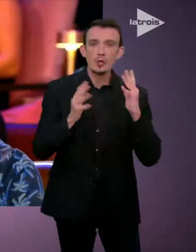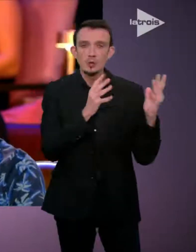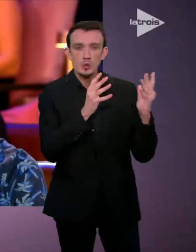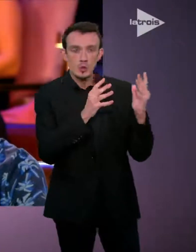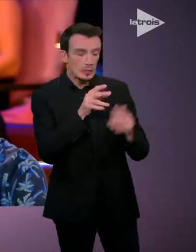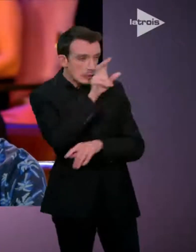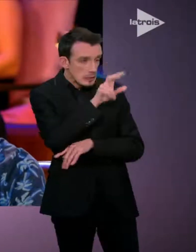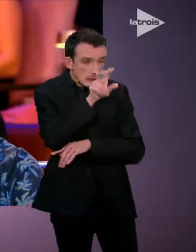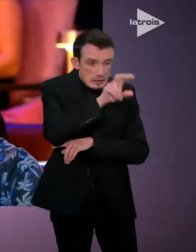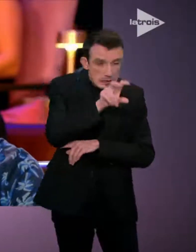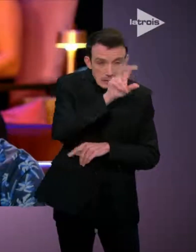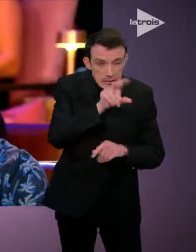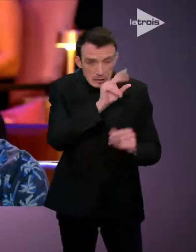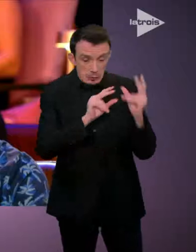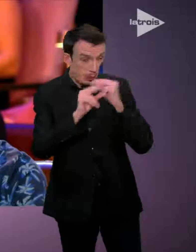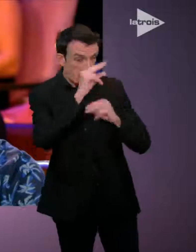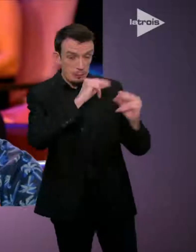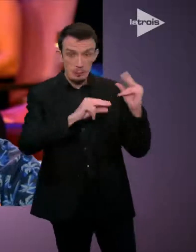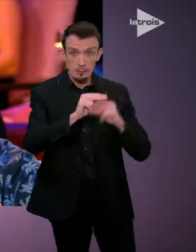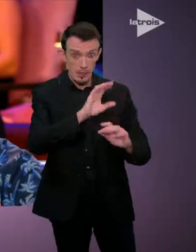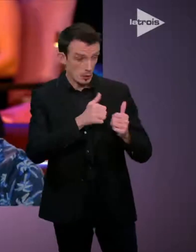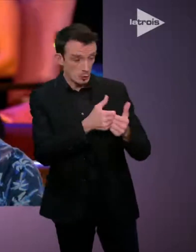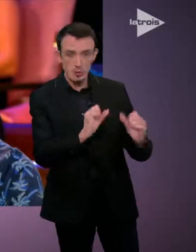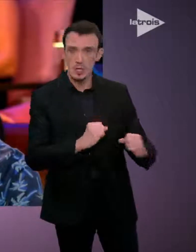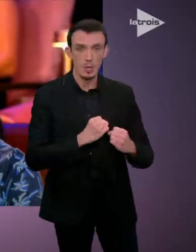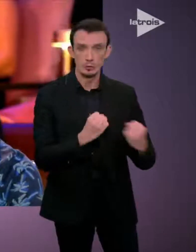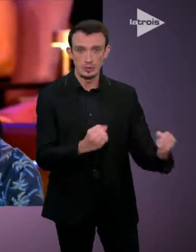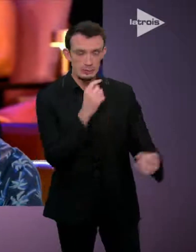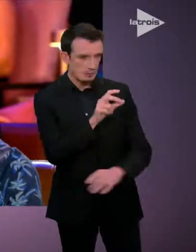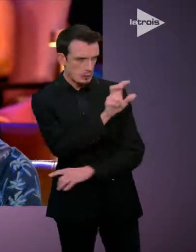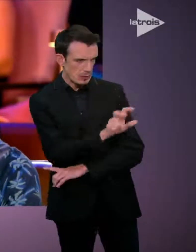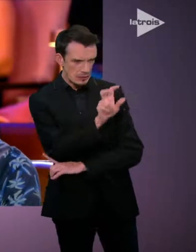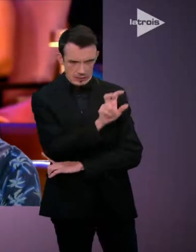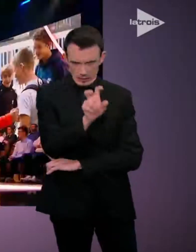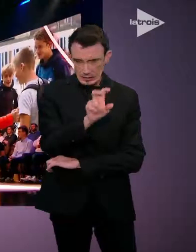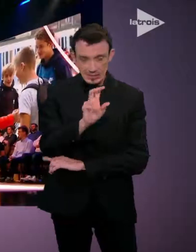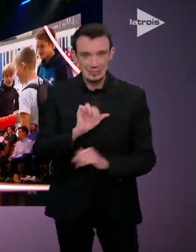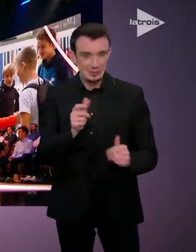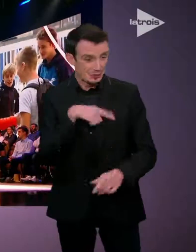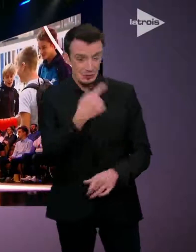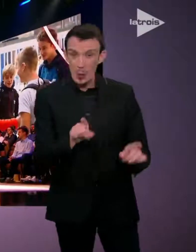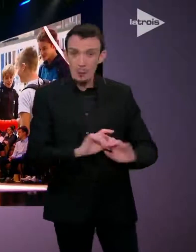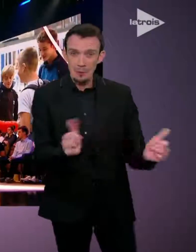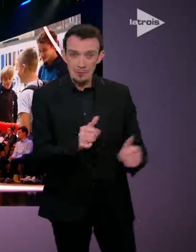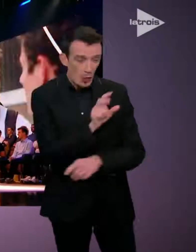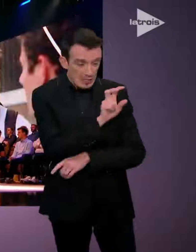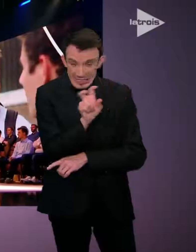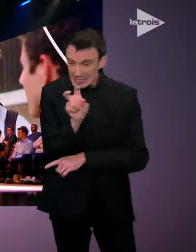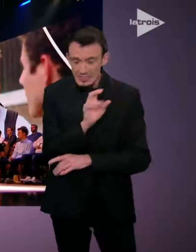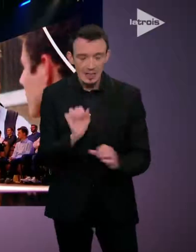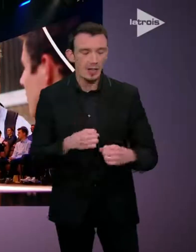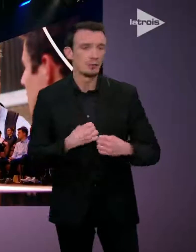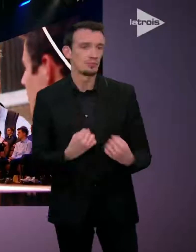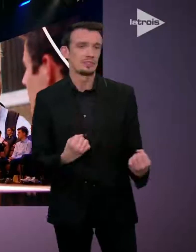toutes les conversations en même temps. Je dois être concentrée sur les lèvres et tout. Je ne sais pas tout suivre en même temps. Et il y a aussi de nombreuses